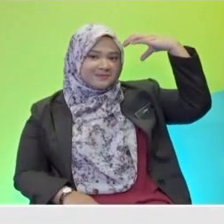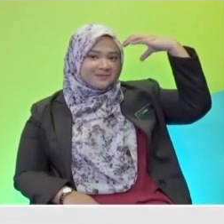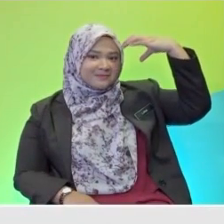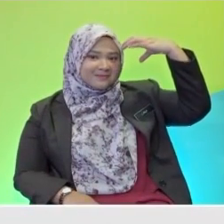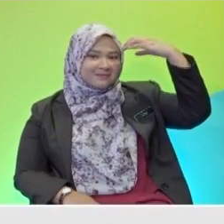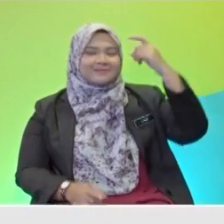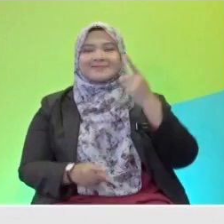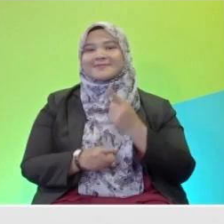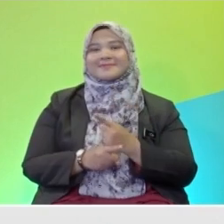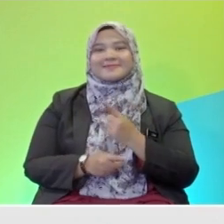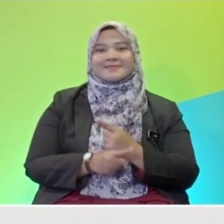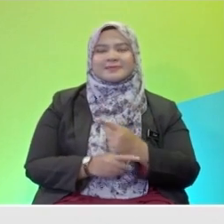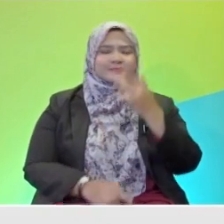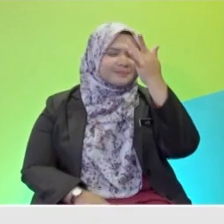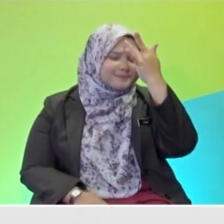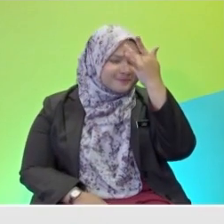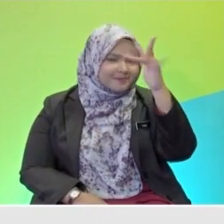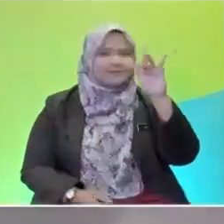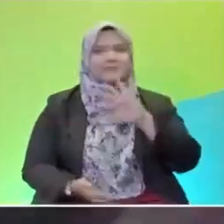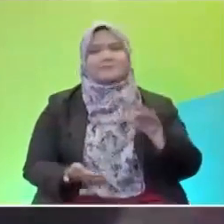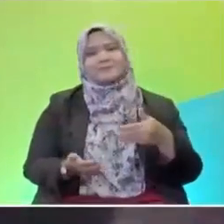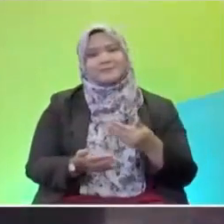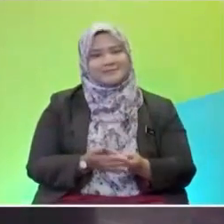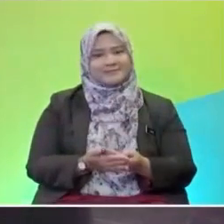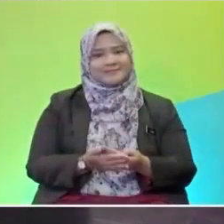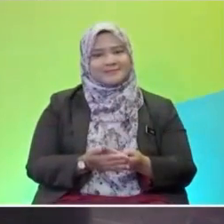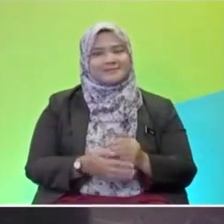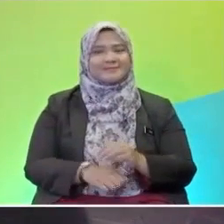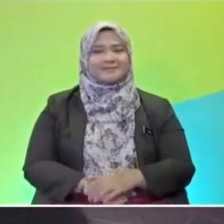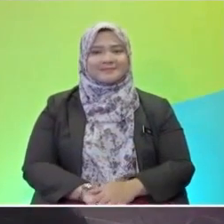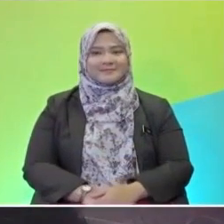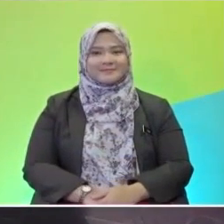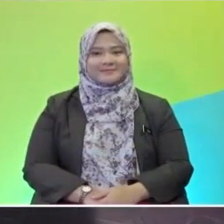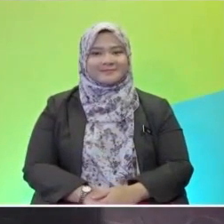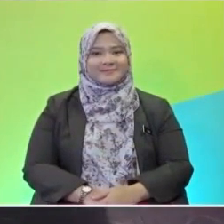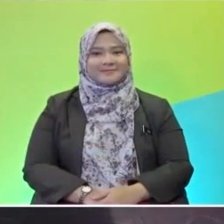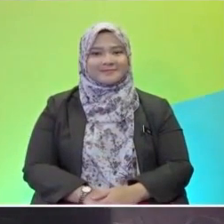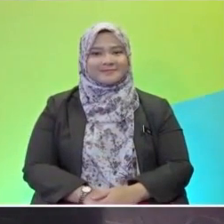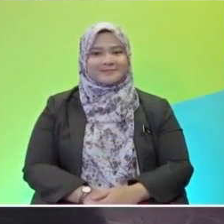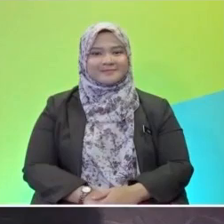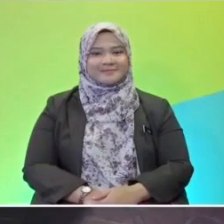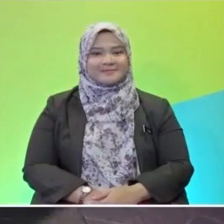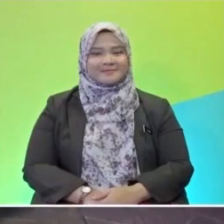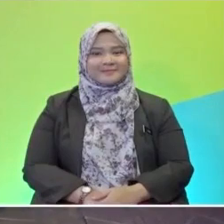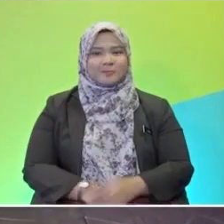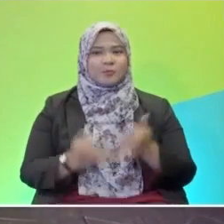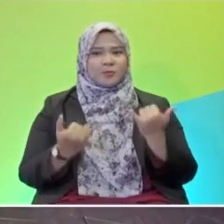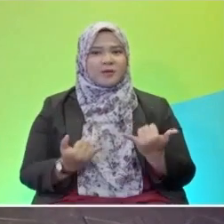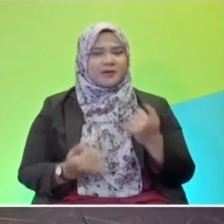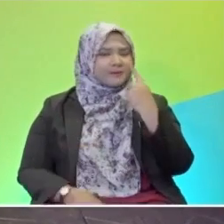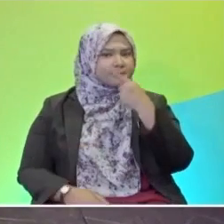dipantulkan ataupun pantulan cahaya prinsip pantulan cahaya dan saya juga bersehati